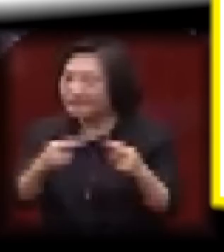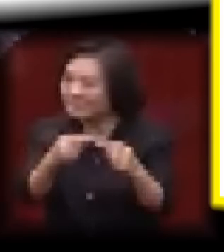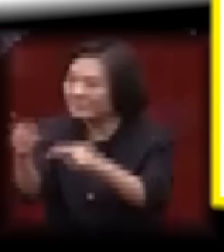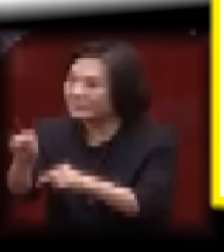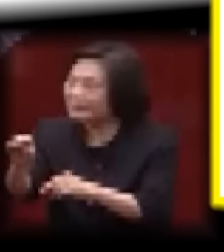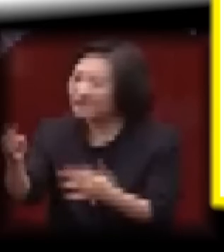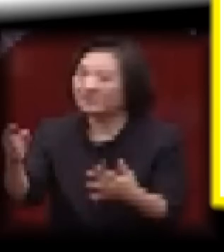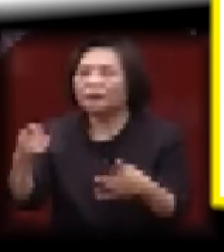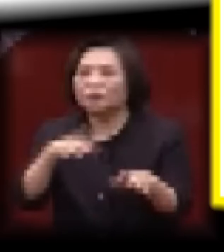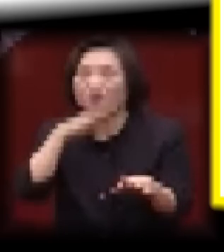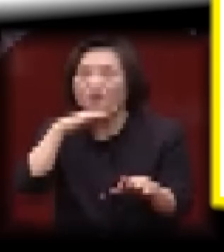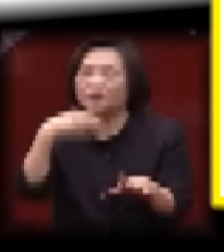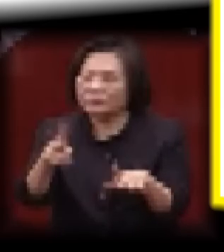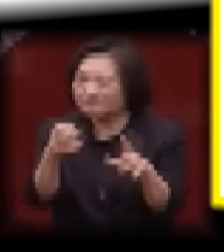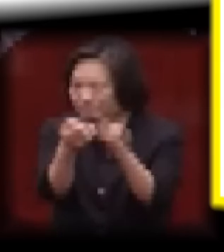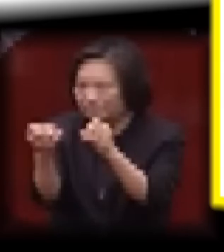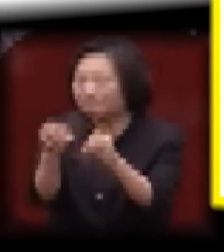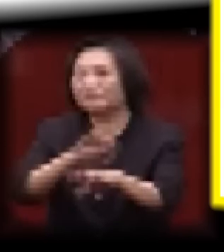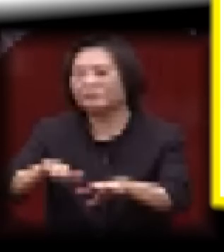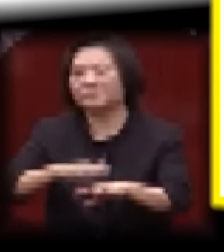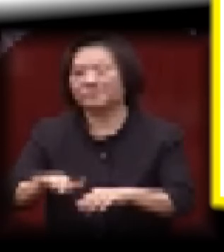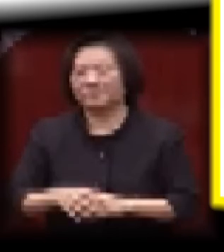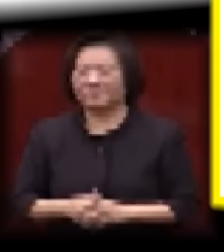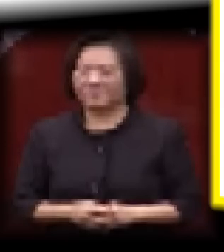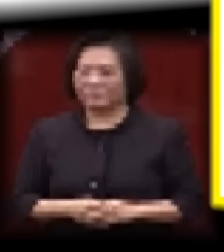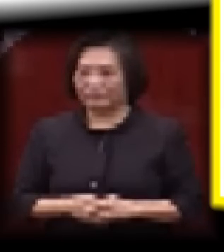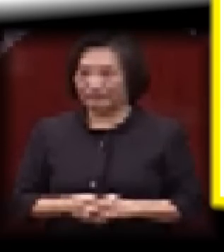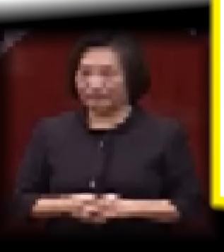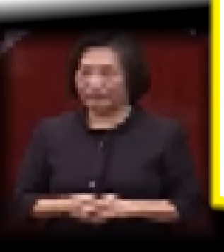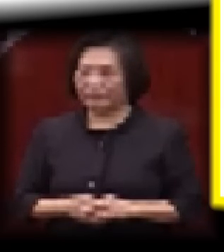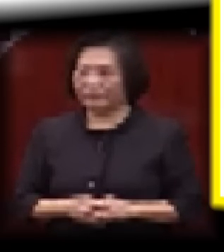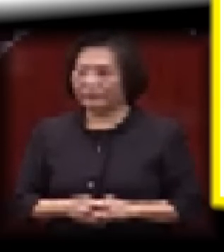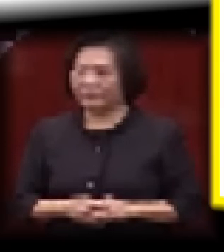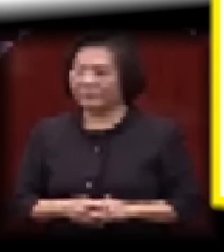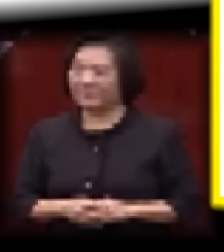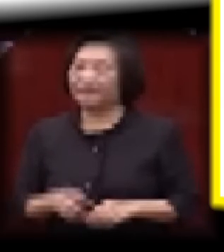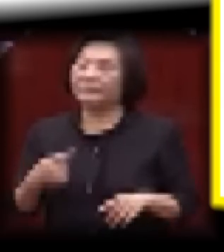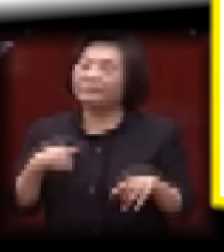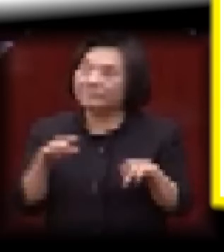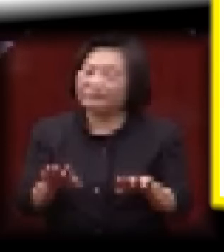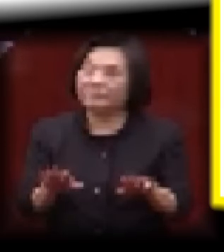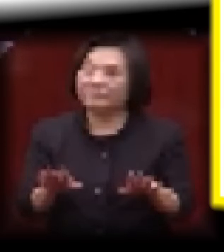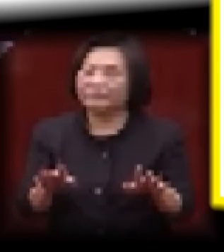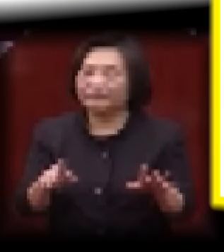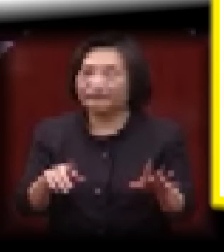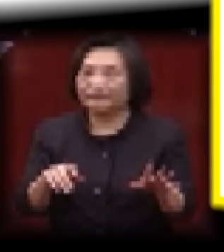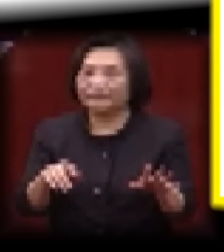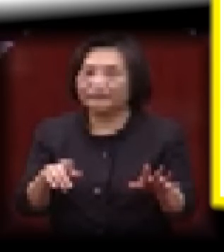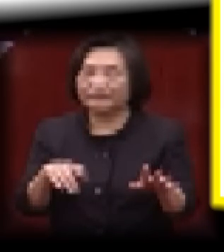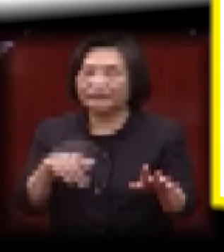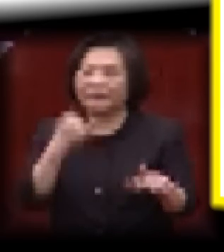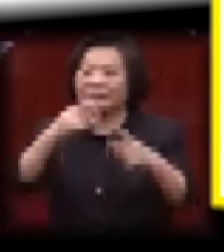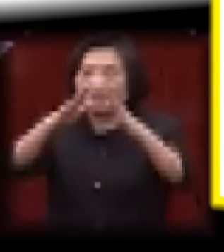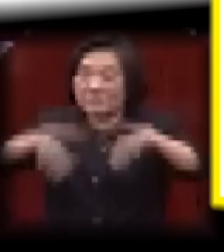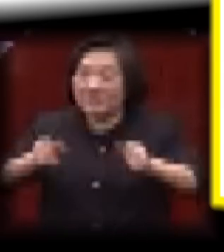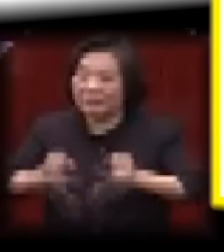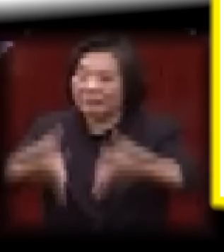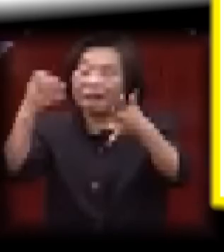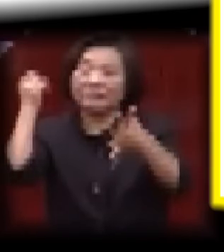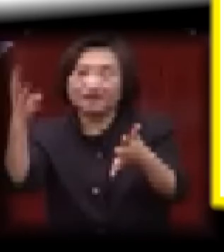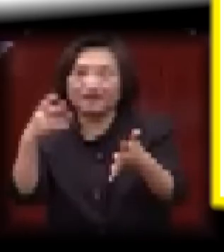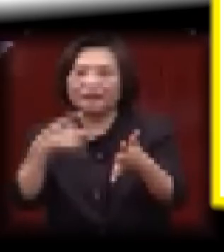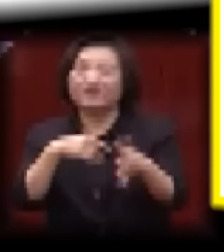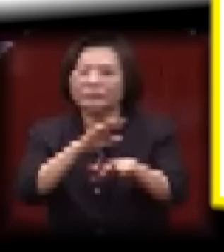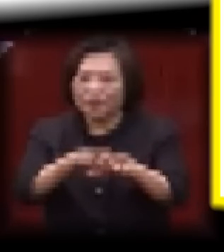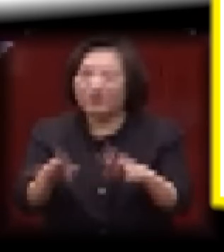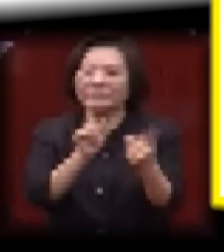我想在实际执行过程当中哦，还是要做滚动式的修正的哈。那所以我们这一些都跟工作站的哈，我们